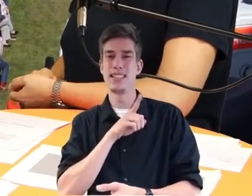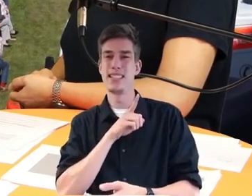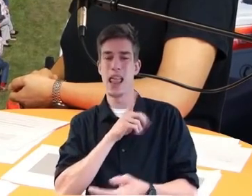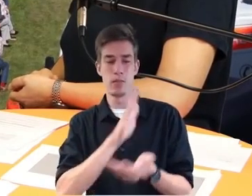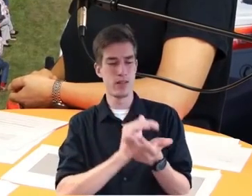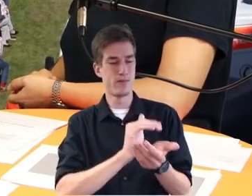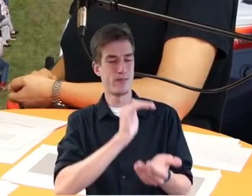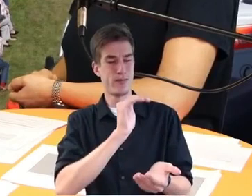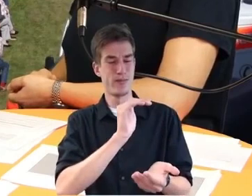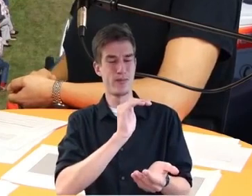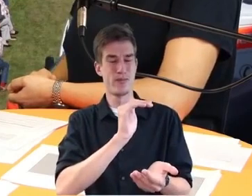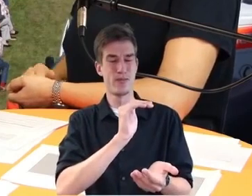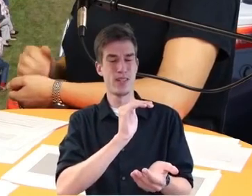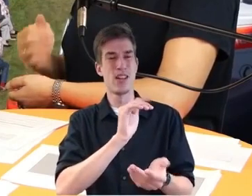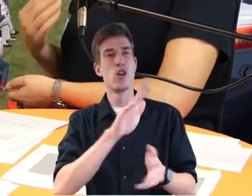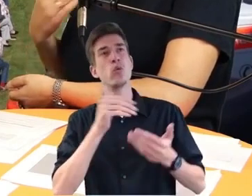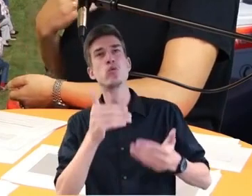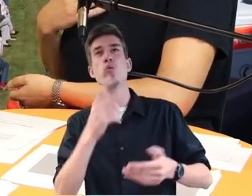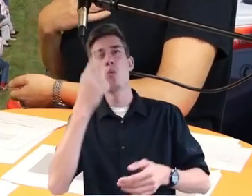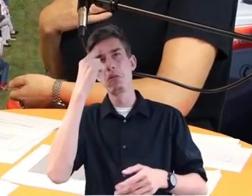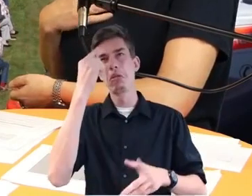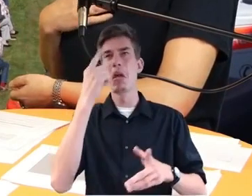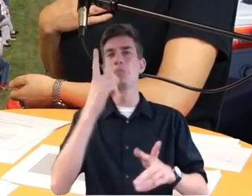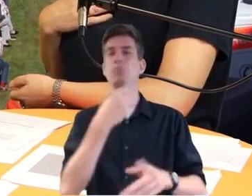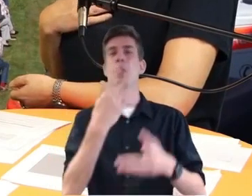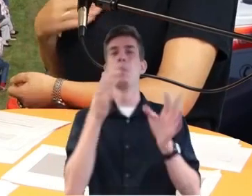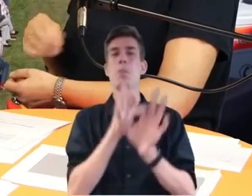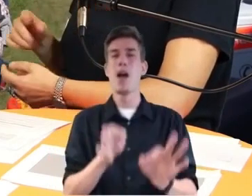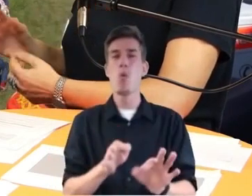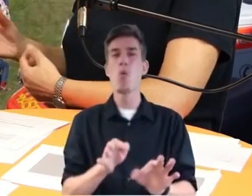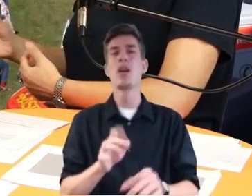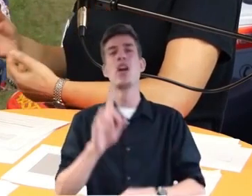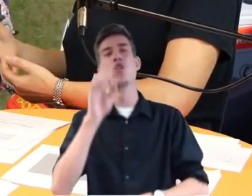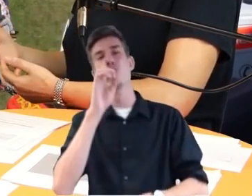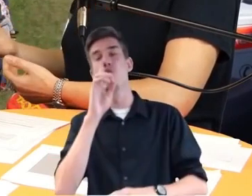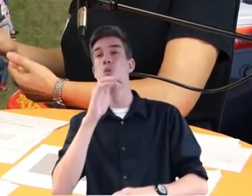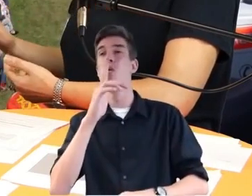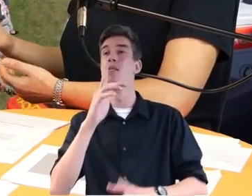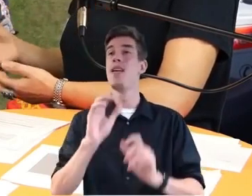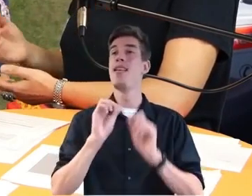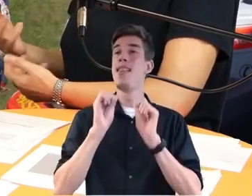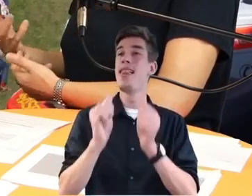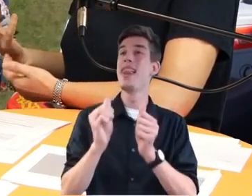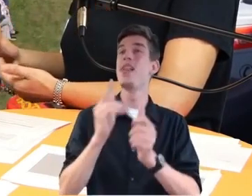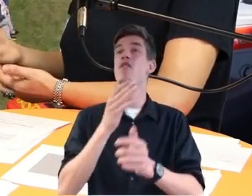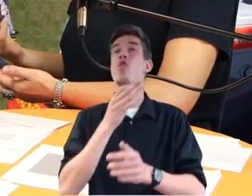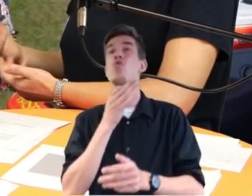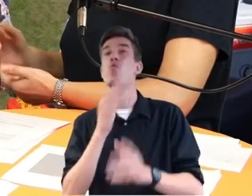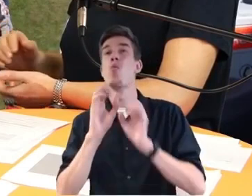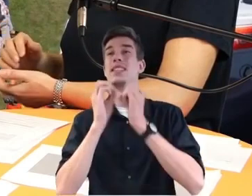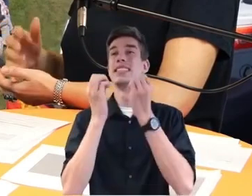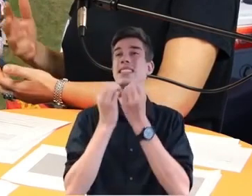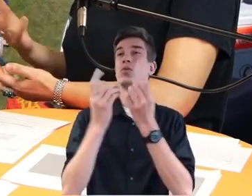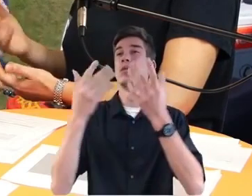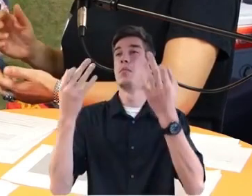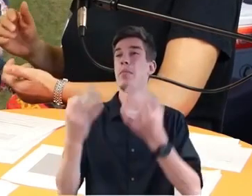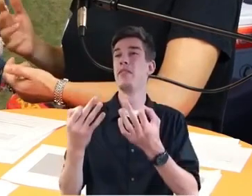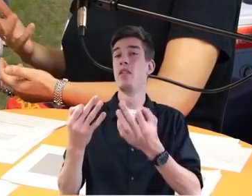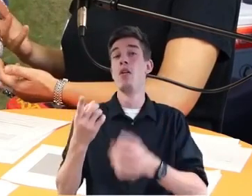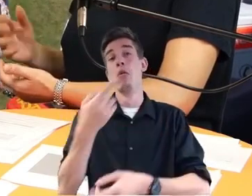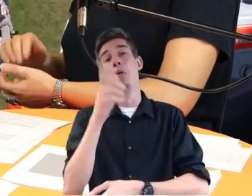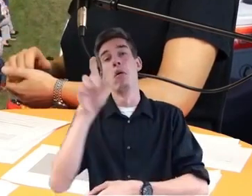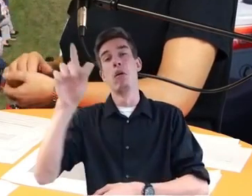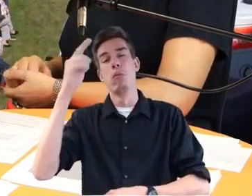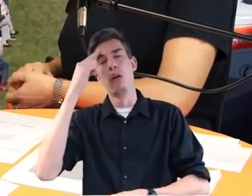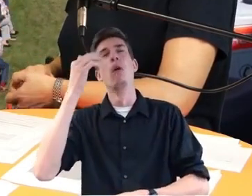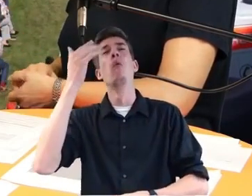ist nicht out und ist auch nicht, wie in unserem Fall, nur auf den Zivilschutzfall irgendwie beschränkt, wo viele vielleicht sagen, wann